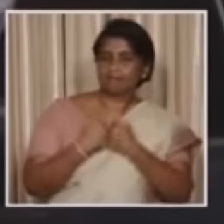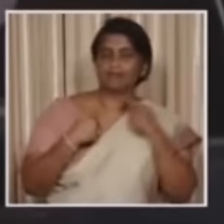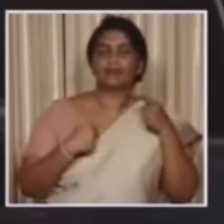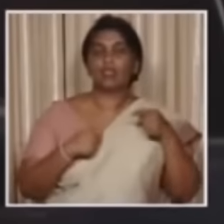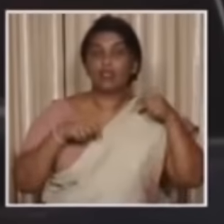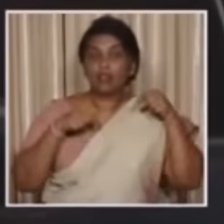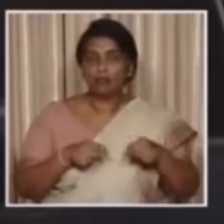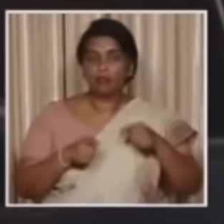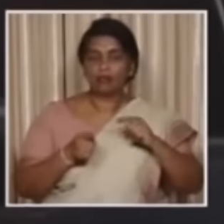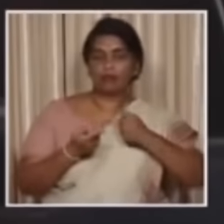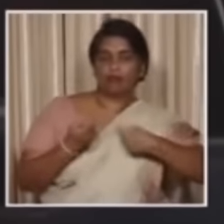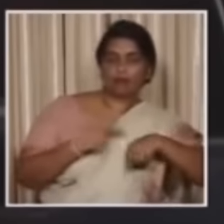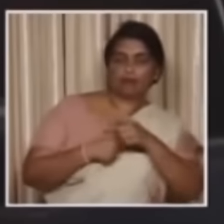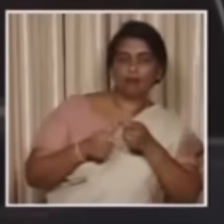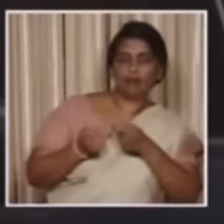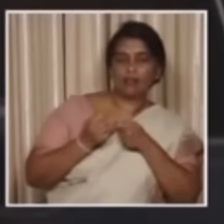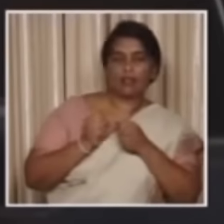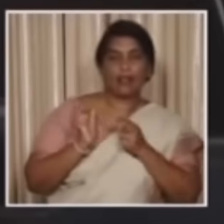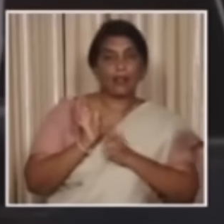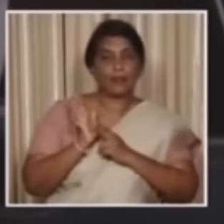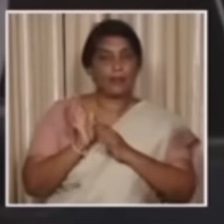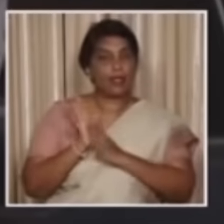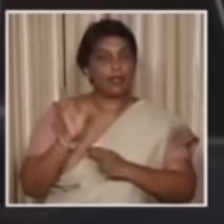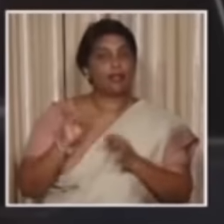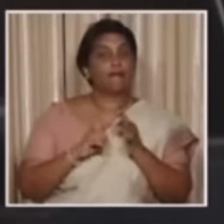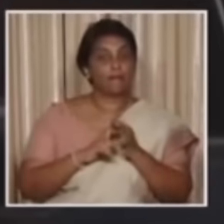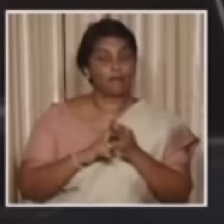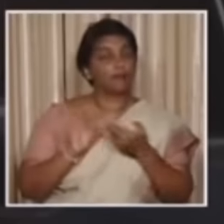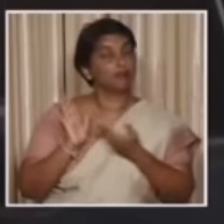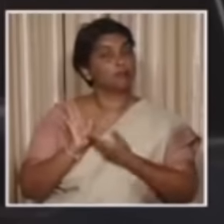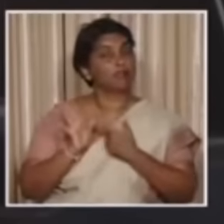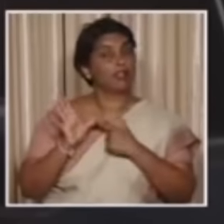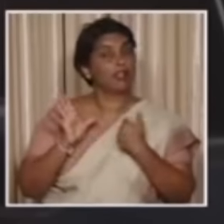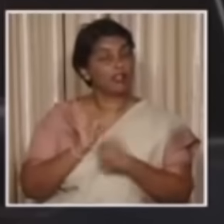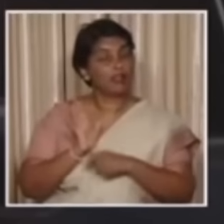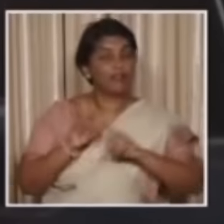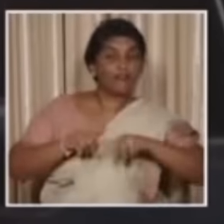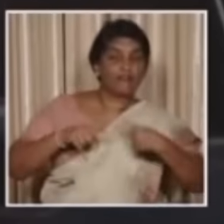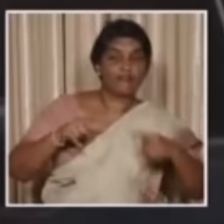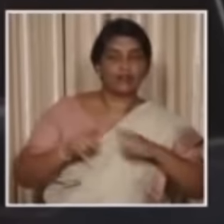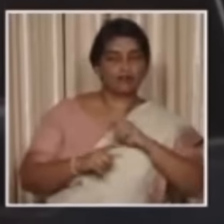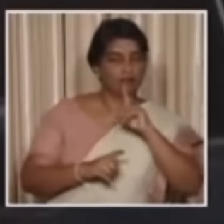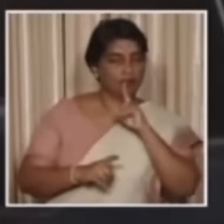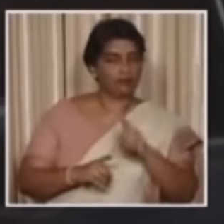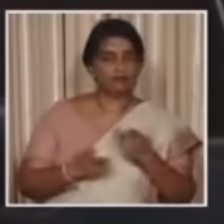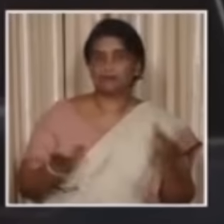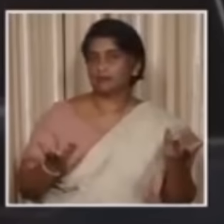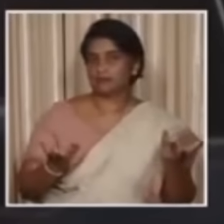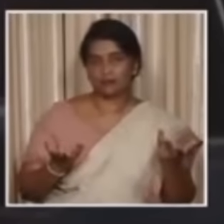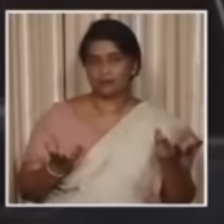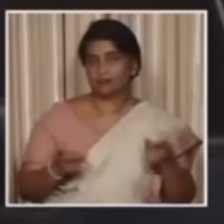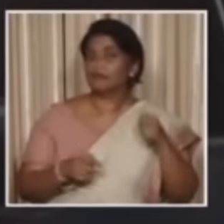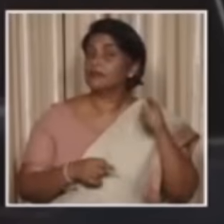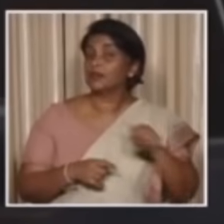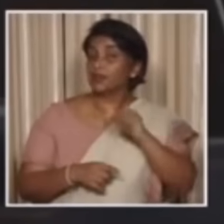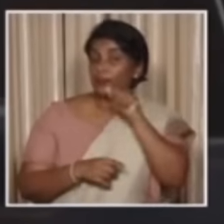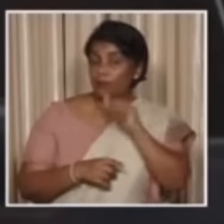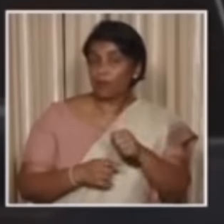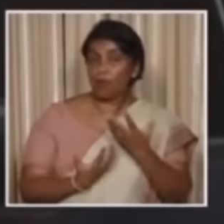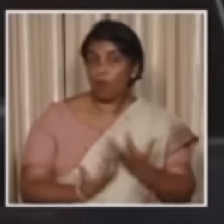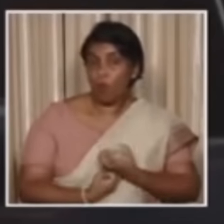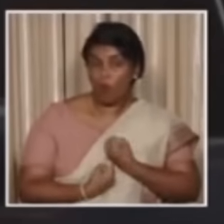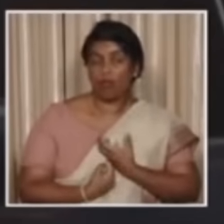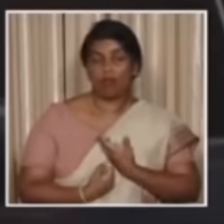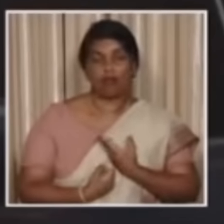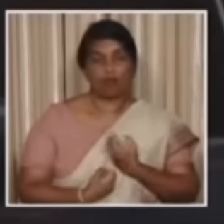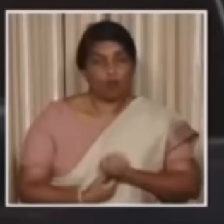දැන් ඒකේ අනිත් පැත්තෙන් අදින්න ඕනින්ද නිවල් සිරිපාල ඇමතිවරයා මේකේ වෙනත් කරුණු ඉදිරිපත් කරනවා. ඉතින් ඔයක ඇත්තටම ඌමනාවක් අවං